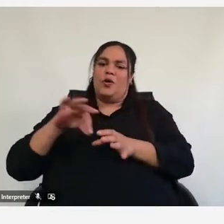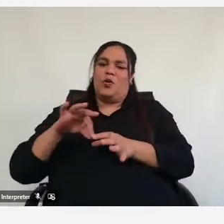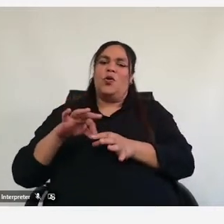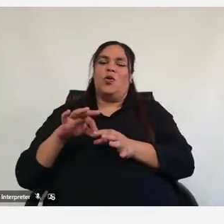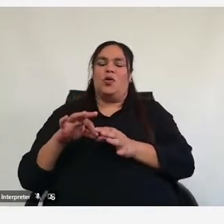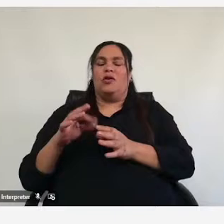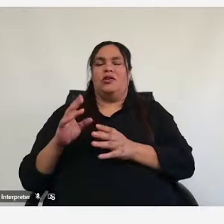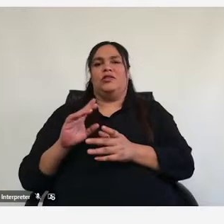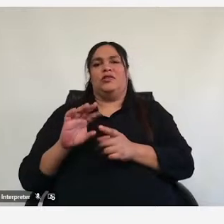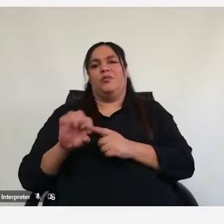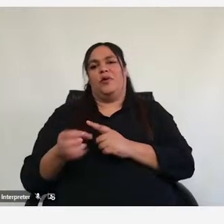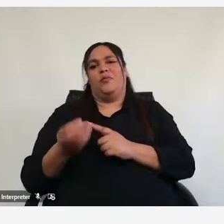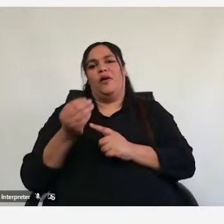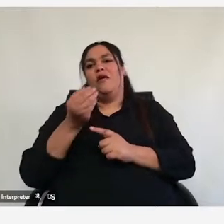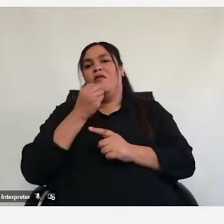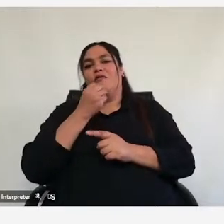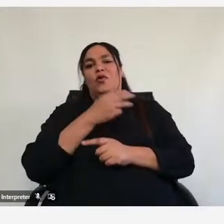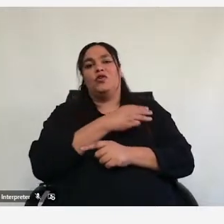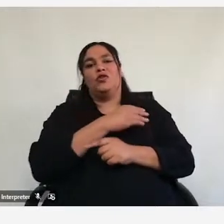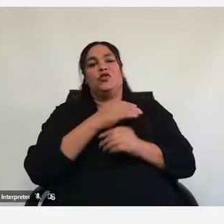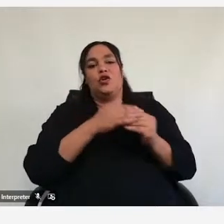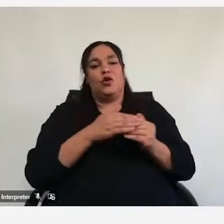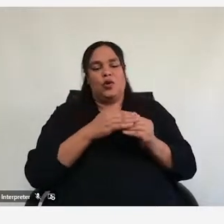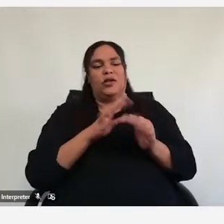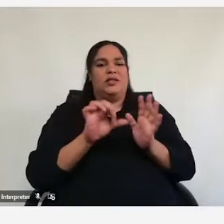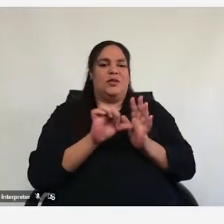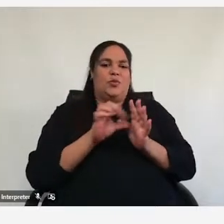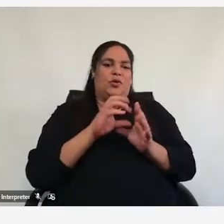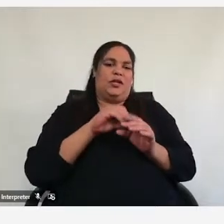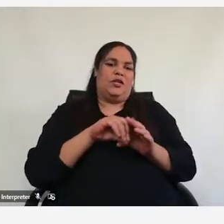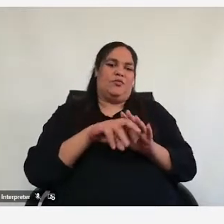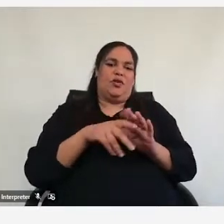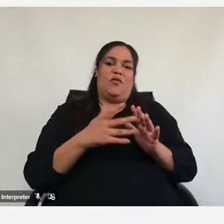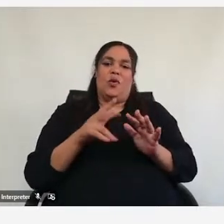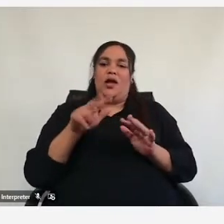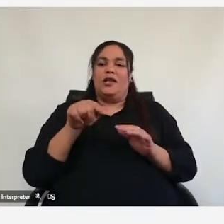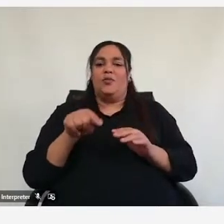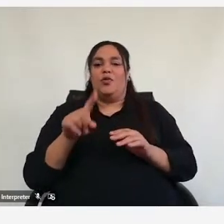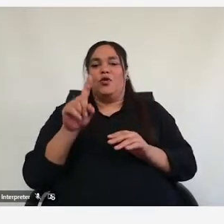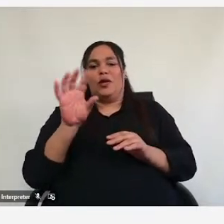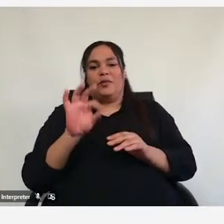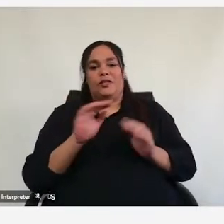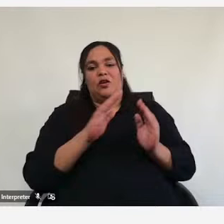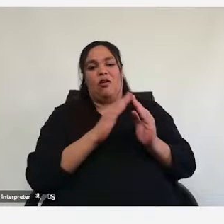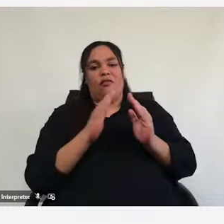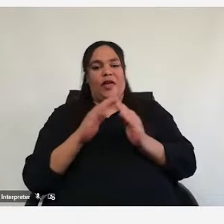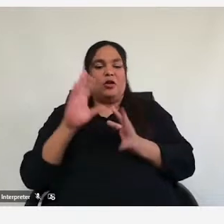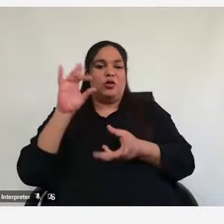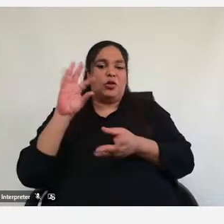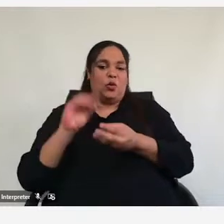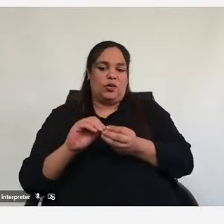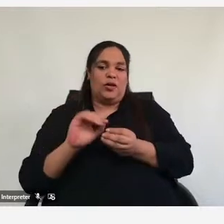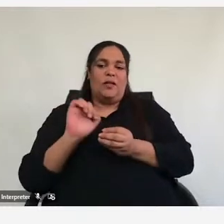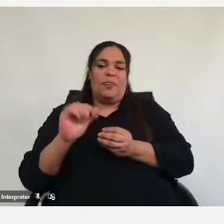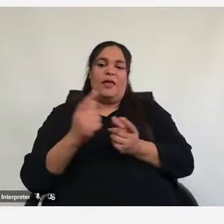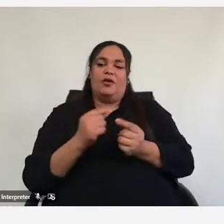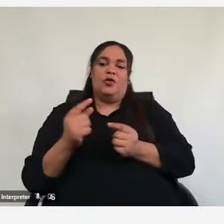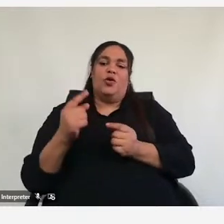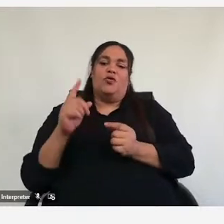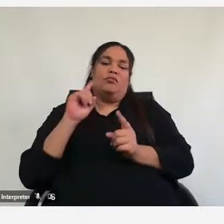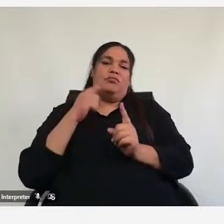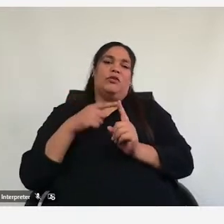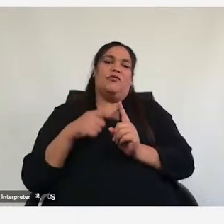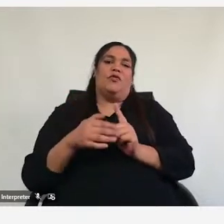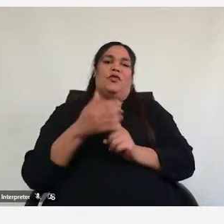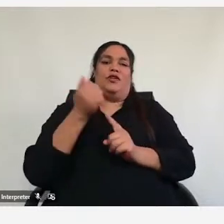vind. Voedselsekuriteit is belangrik in 'n provinsie waar 18,1% van huishoudings beperkte toegang tot kos